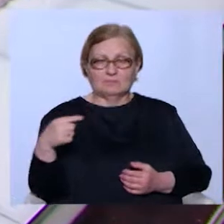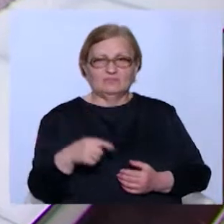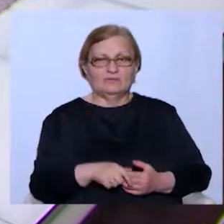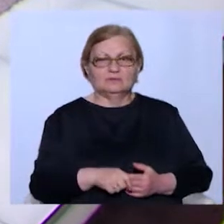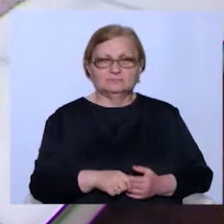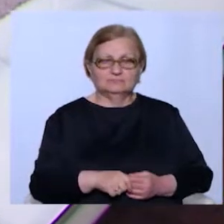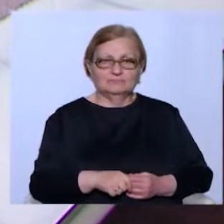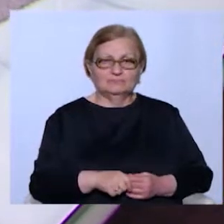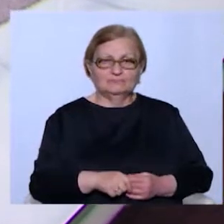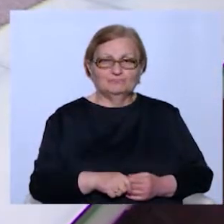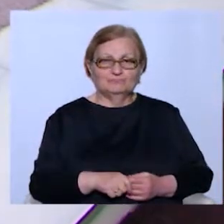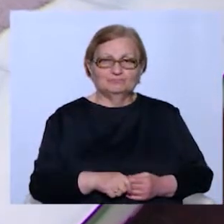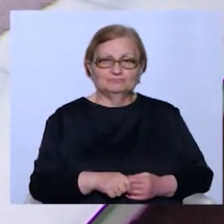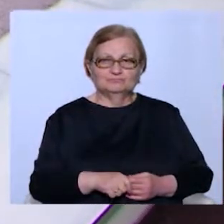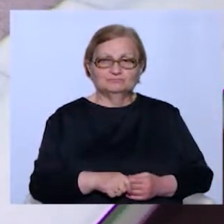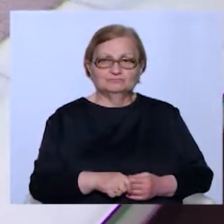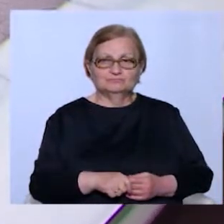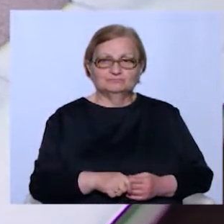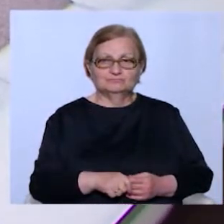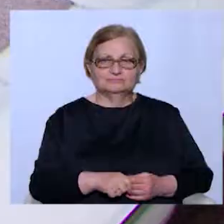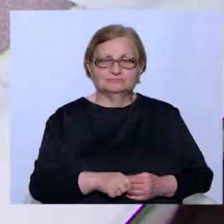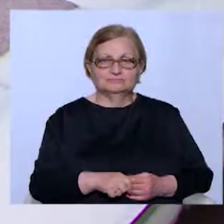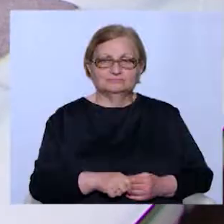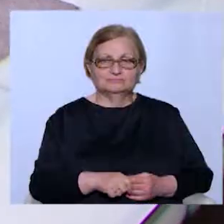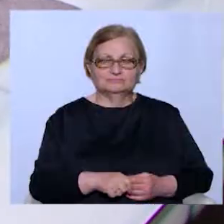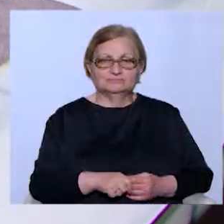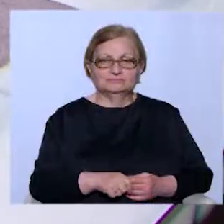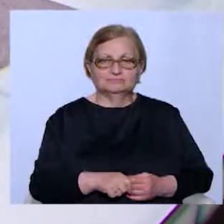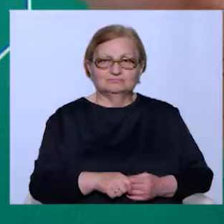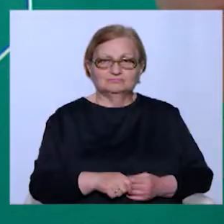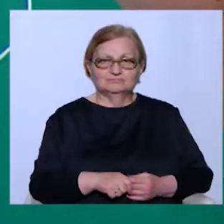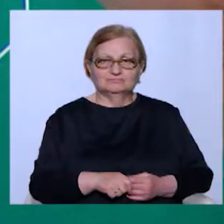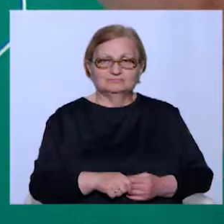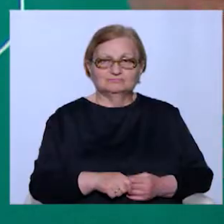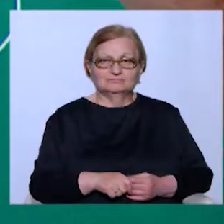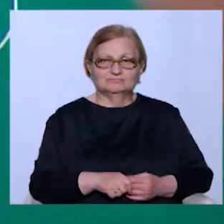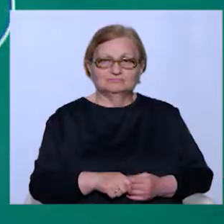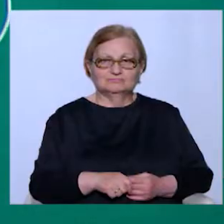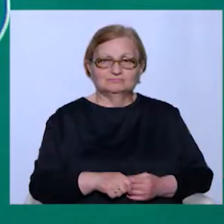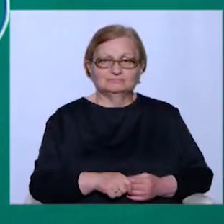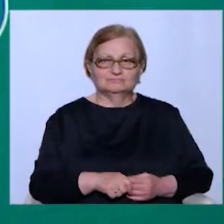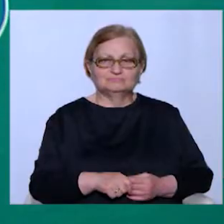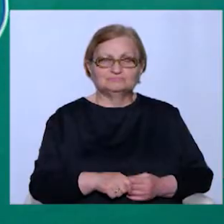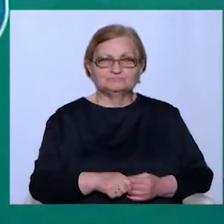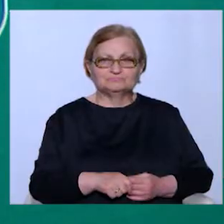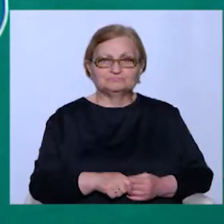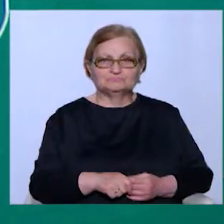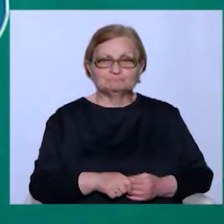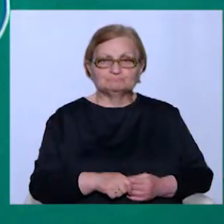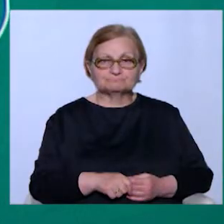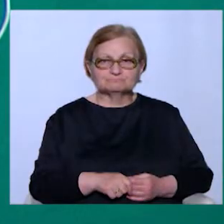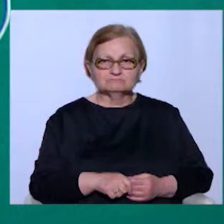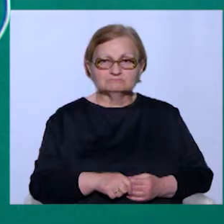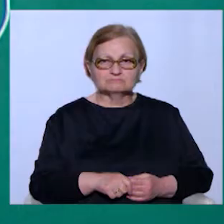გამოვაკლოთ ერთი. ისევ ხაზი და გამოვაკლოთ ერთი. მოდი